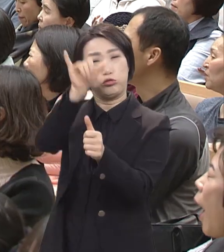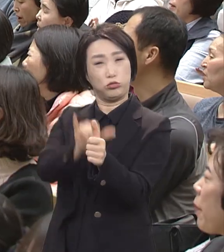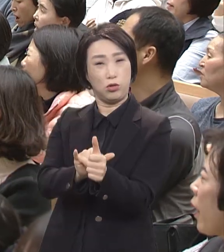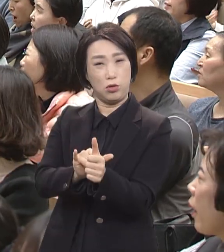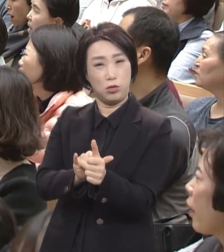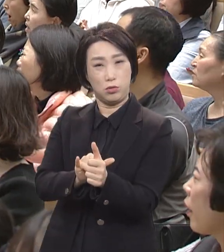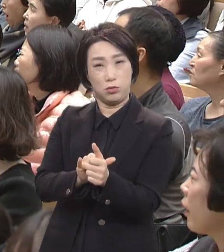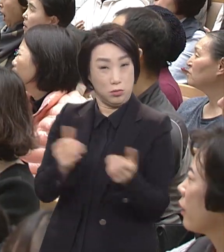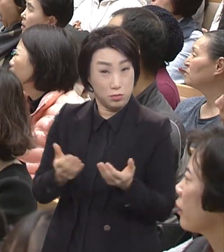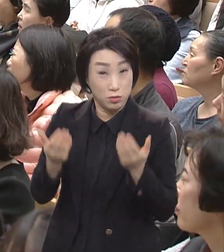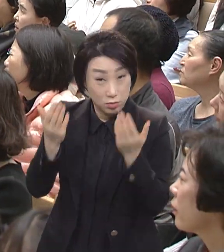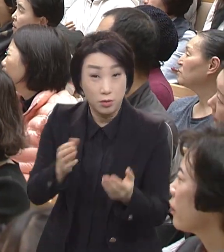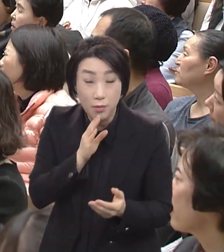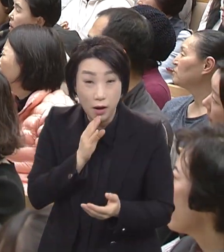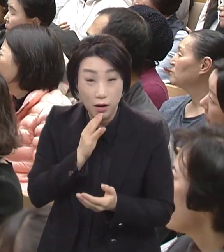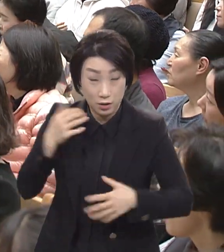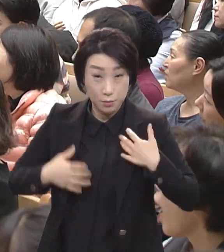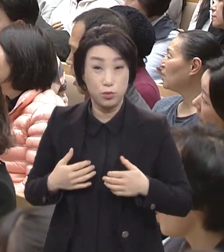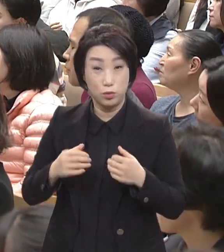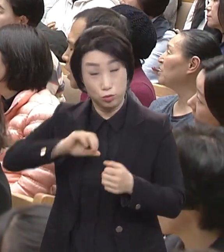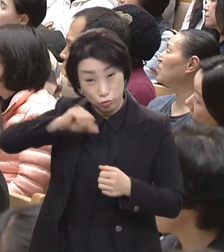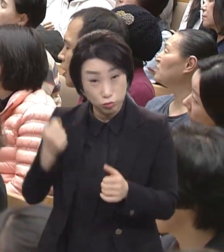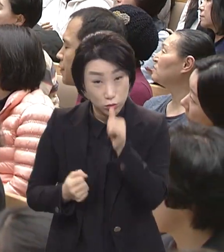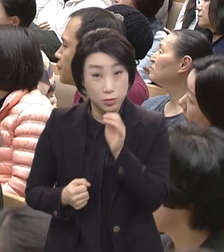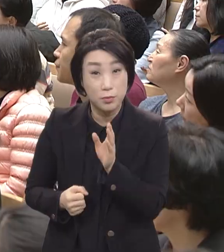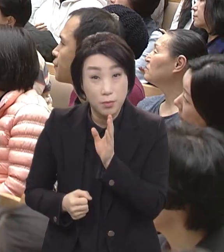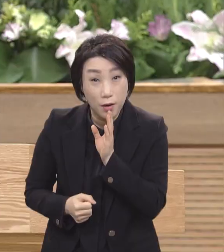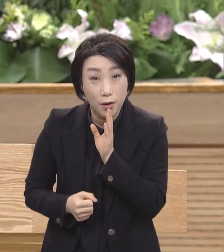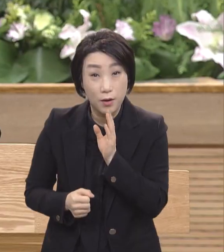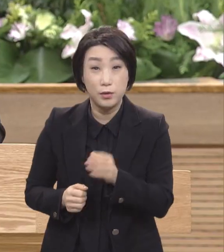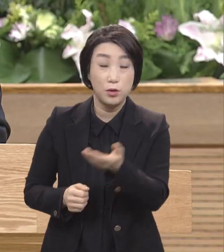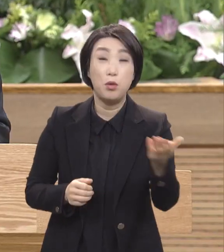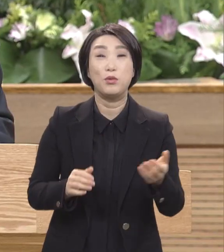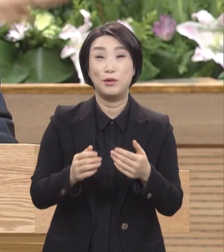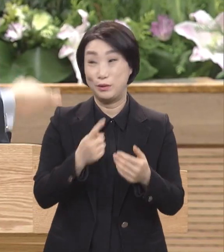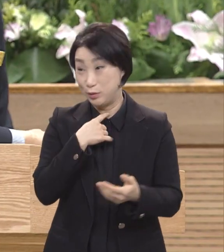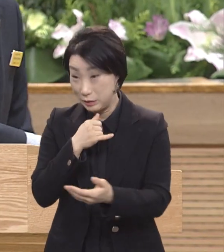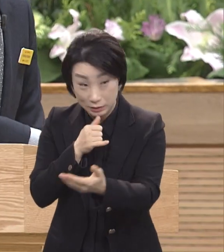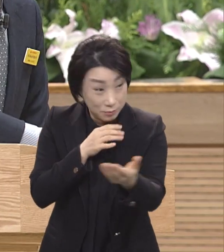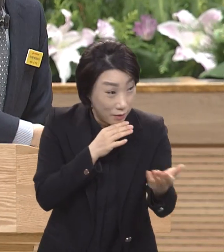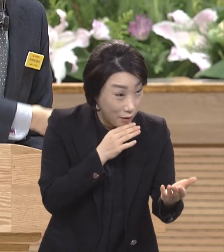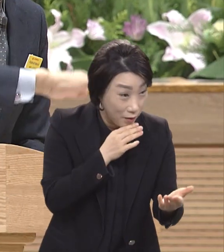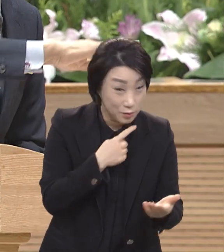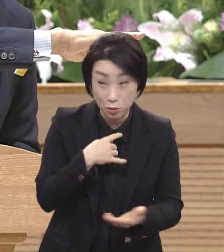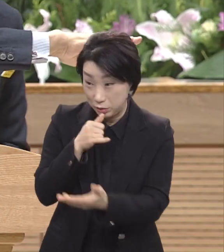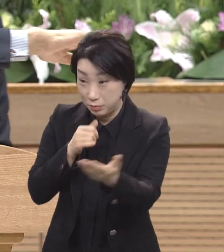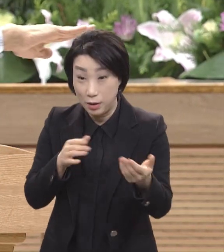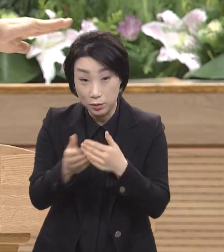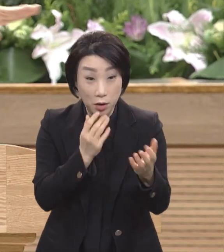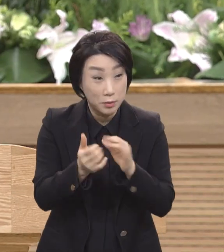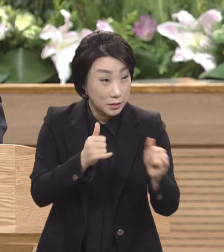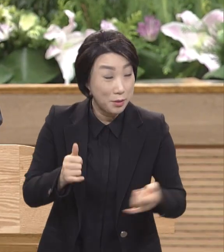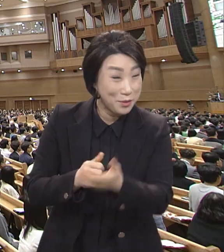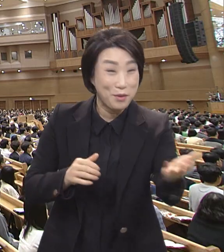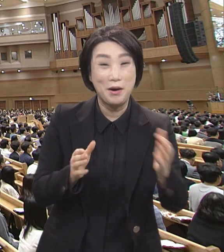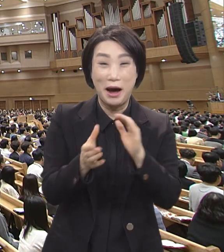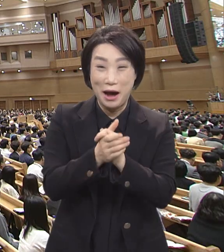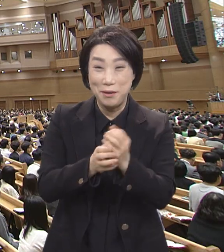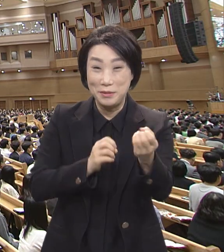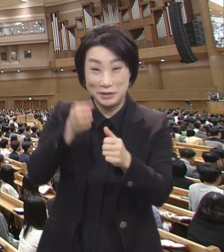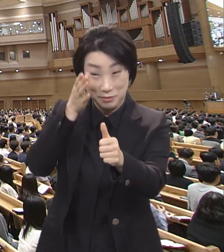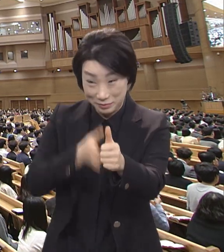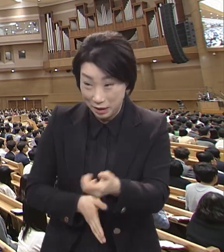말. 기쁨으로 순종한다 이 말입니다. 우리가 경험해봤죠? 경험한 분 해본 분